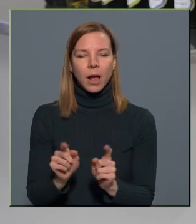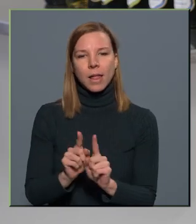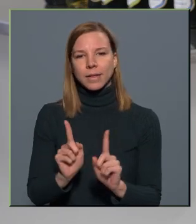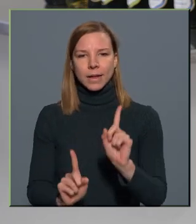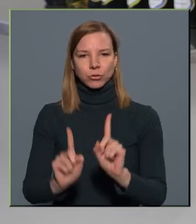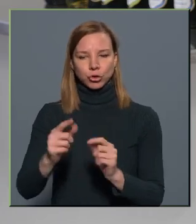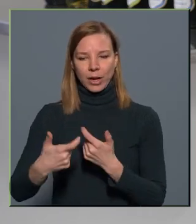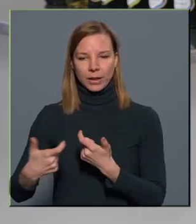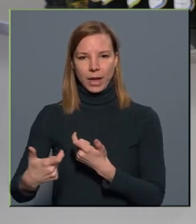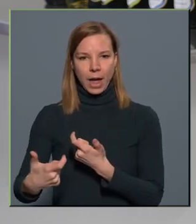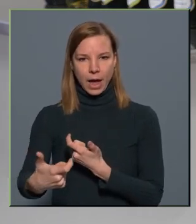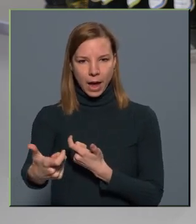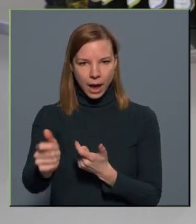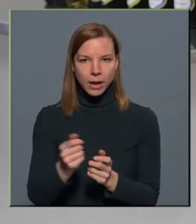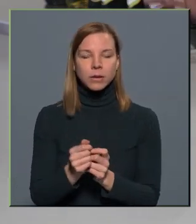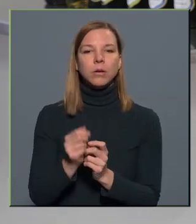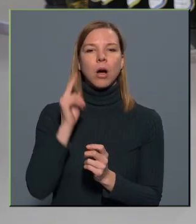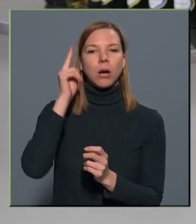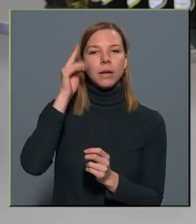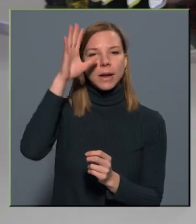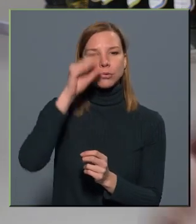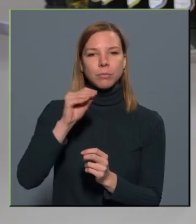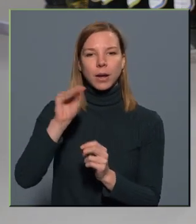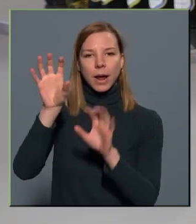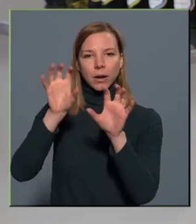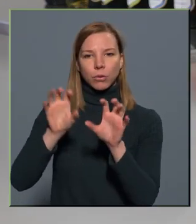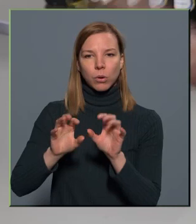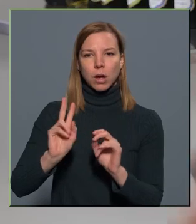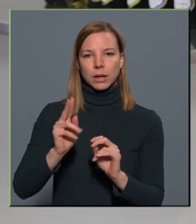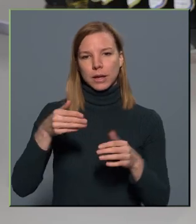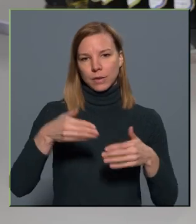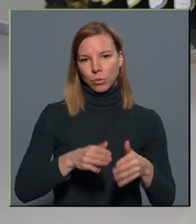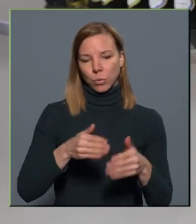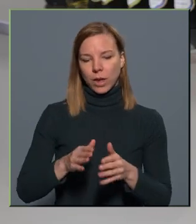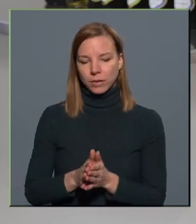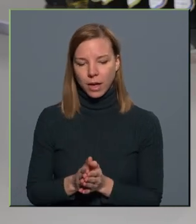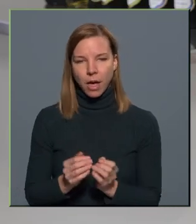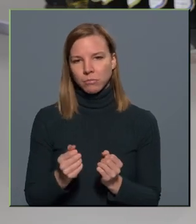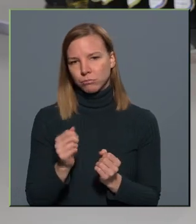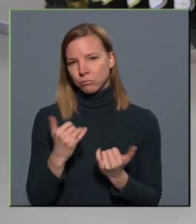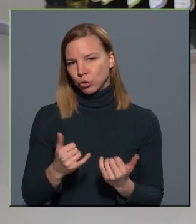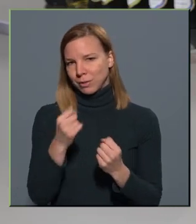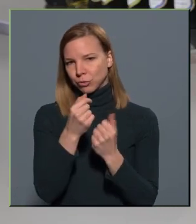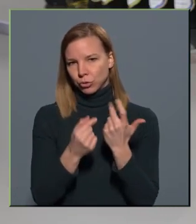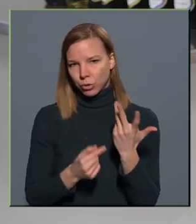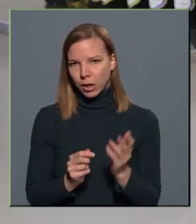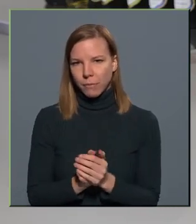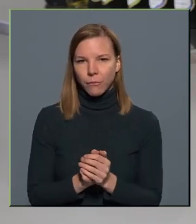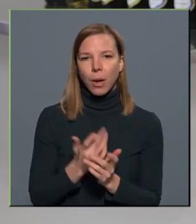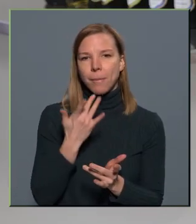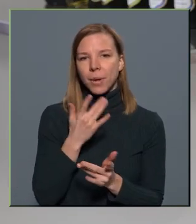gyakorlatilag, a híres szülöttek sétánya. Tudjuk mindannyian, most nem sorolom fel őket, de ugye Kokótól